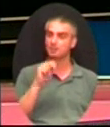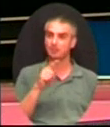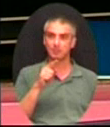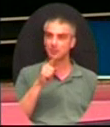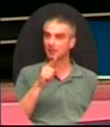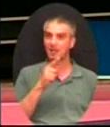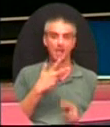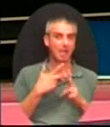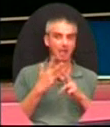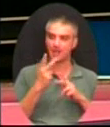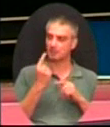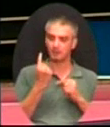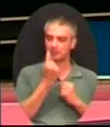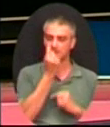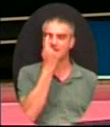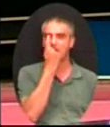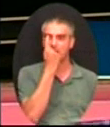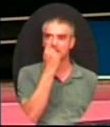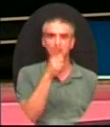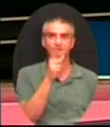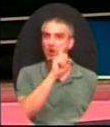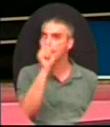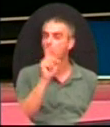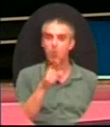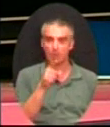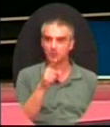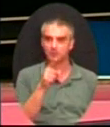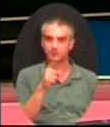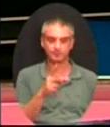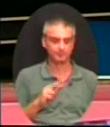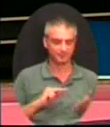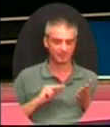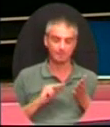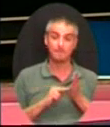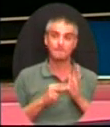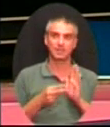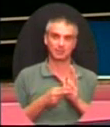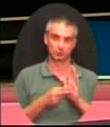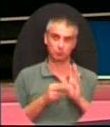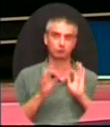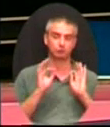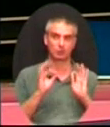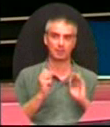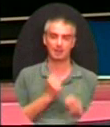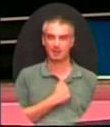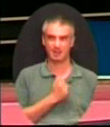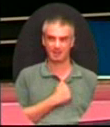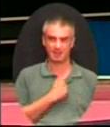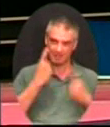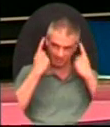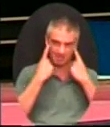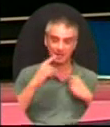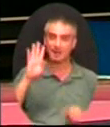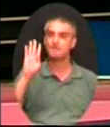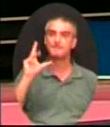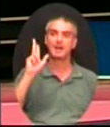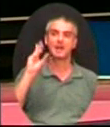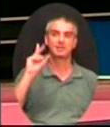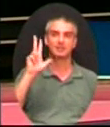ברקן זה רק טריגר אחד, אבל זה כנראה מדיניות של בד"ץ, העדה החרדית,